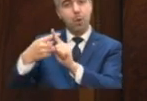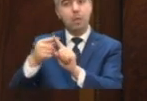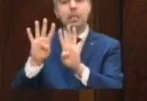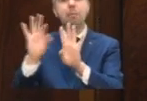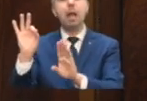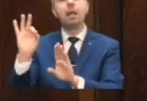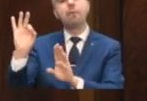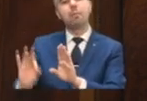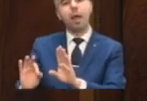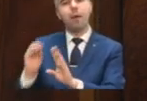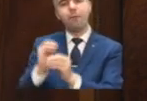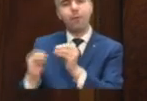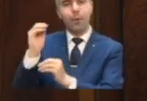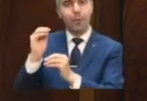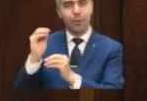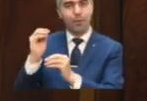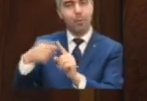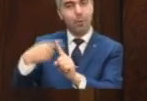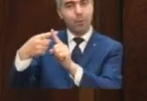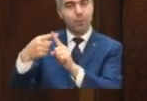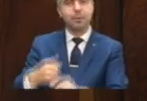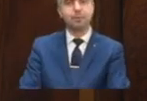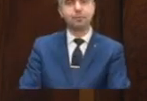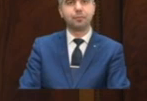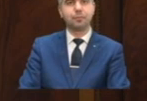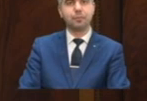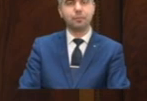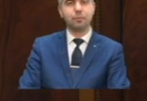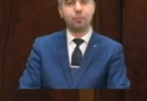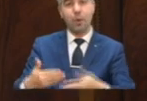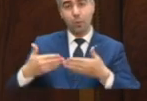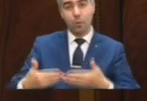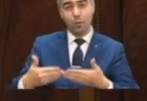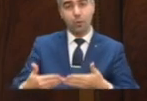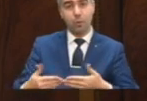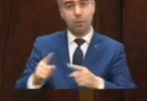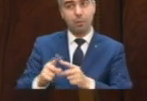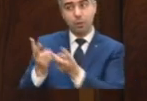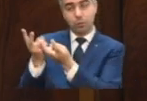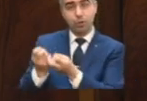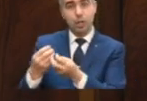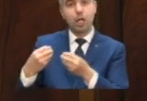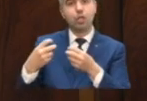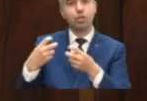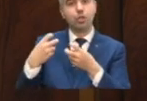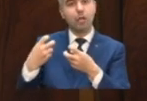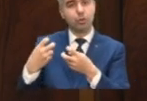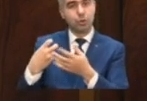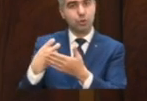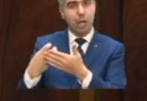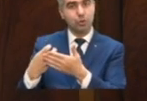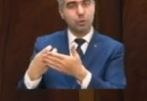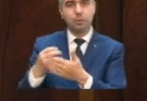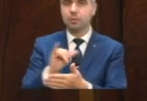ديال القيمة المضافة. لأن أش اللي باقي خصنا؟ واش حنا باقي اليوم كنستوردوا الدجاج؟ عندنا لا